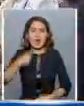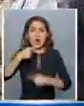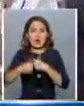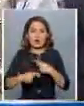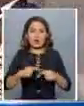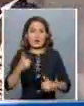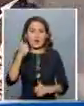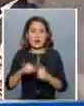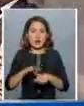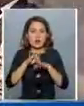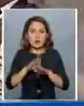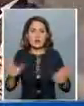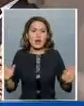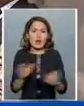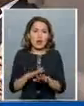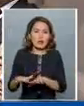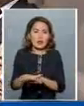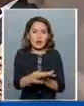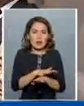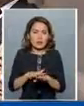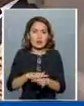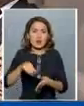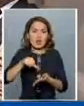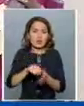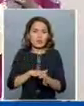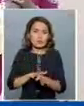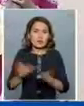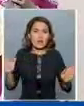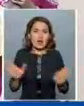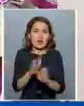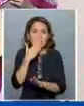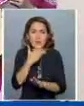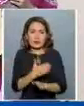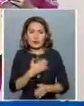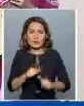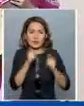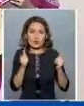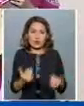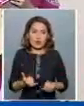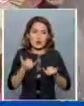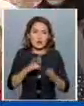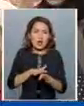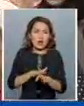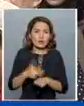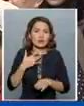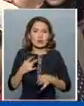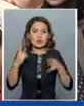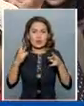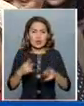халық әні мен дәстүрлі ән авторларының туындыларын тағы бір қырынан танытты. Әнге деген ынтызарлық құйқылжыда орындау әсіресе